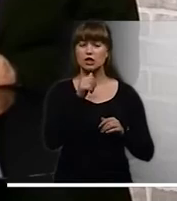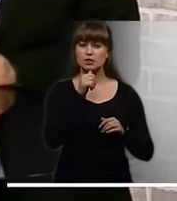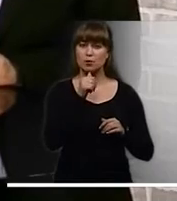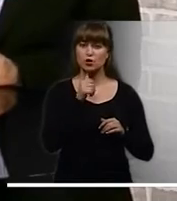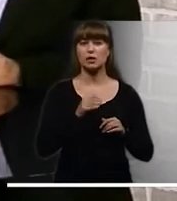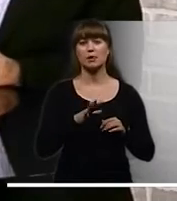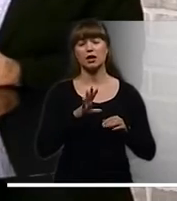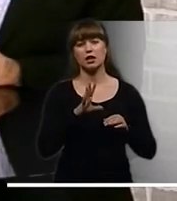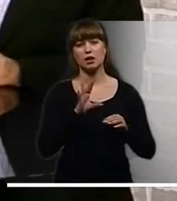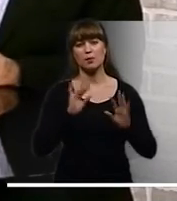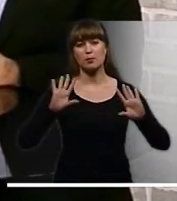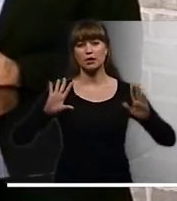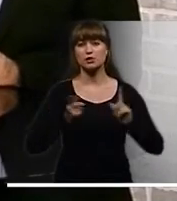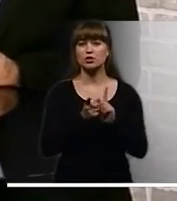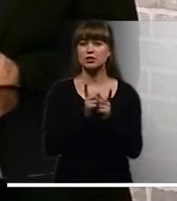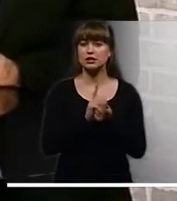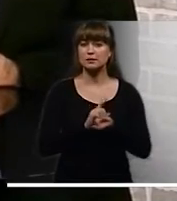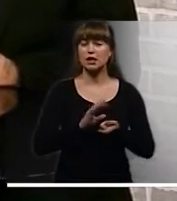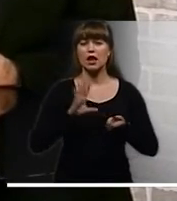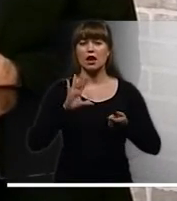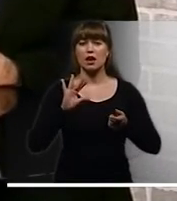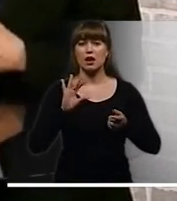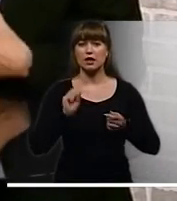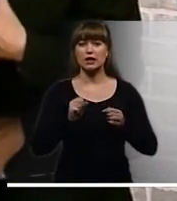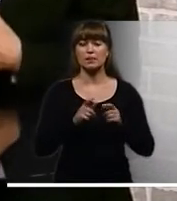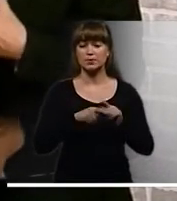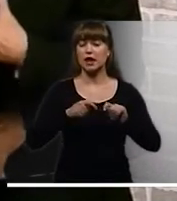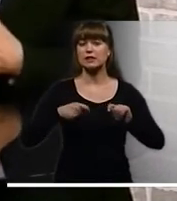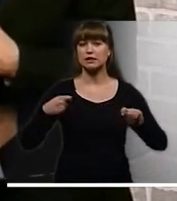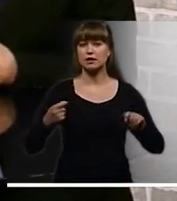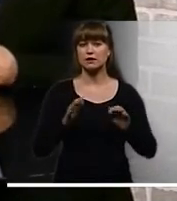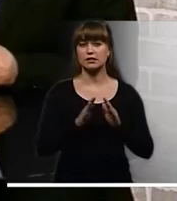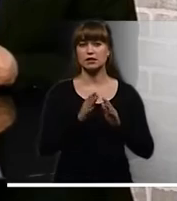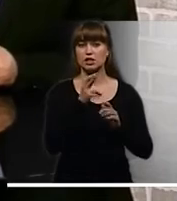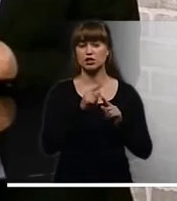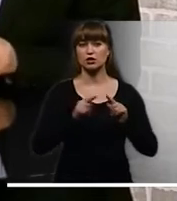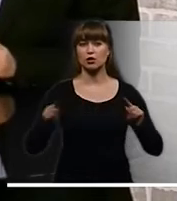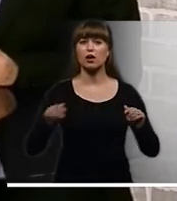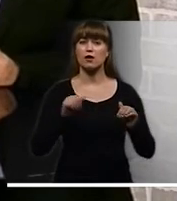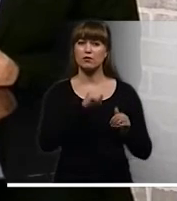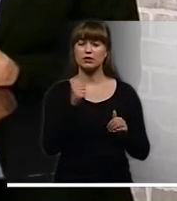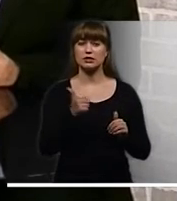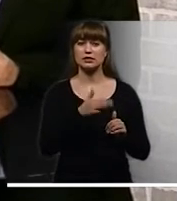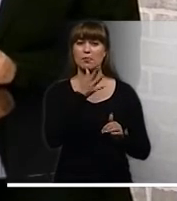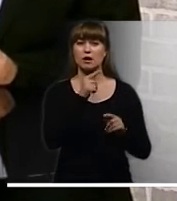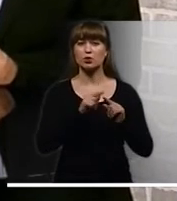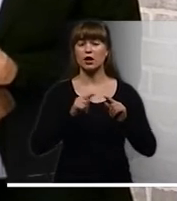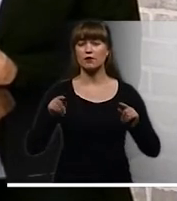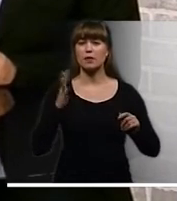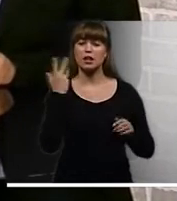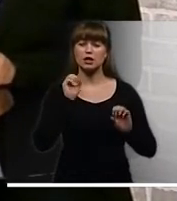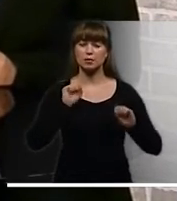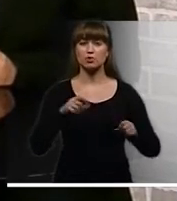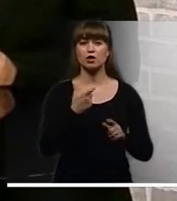или стесняются, если ночью происходит, беспокоит родных, да. И оттягивается важнейший срок. Вот самое актуальное время, когда можно